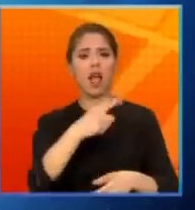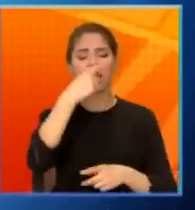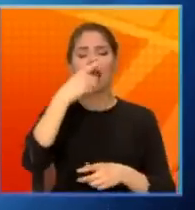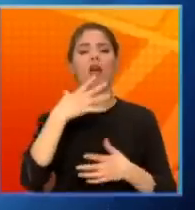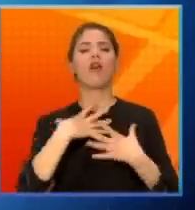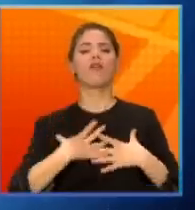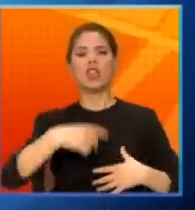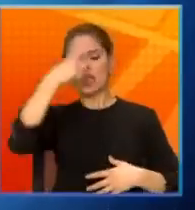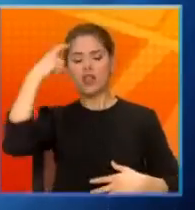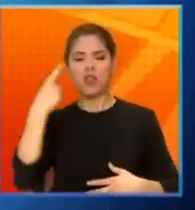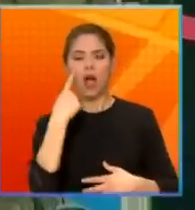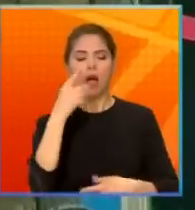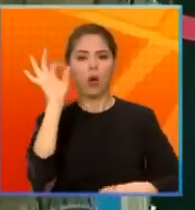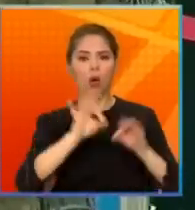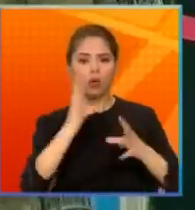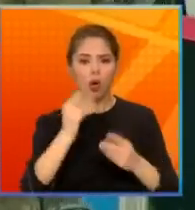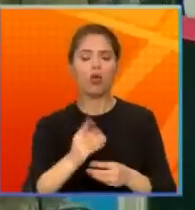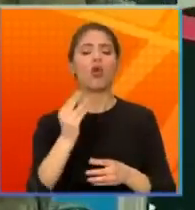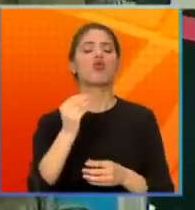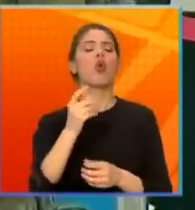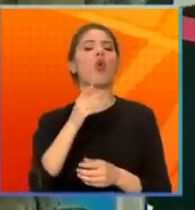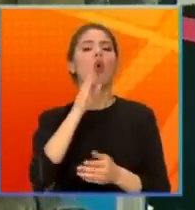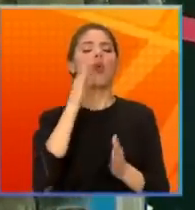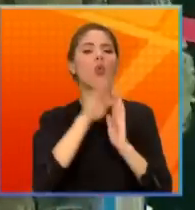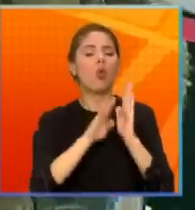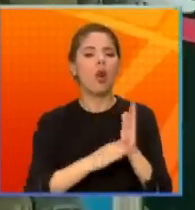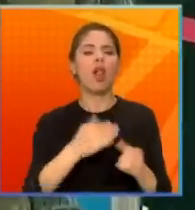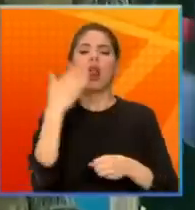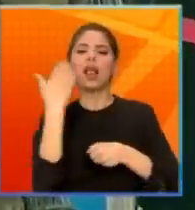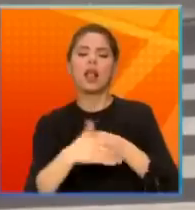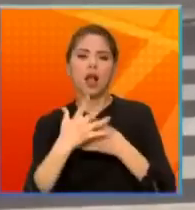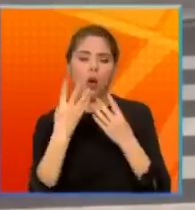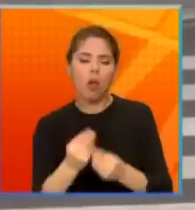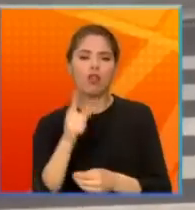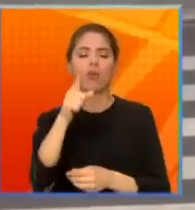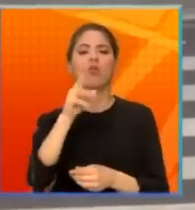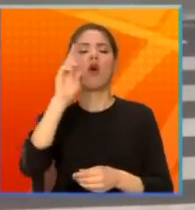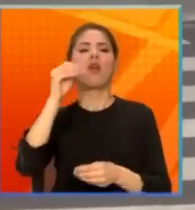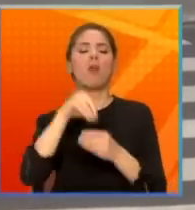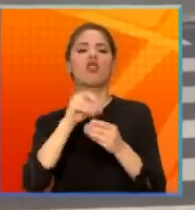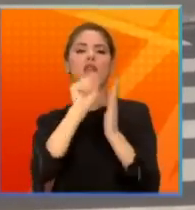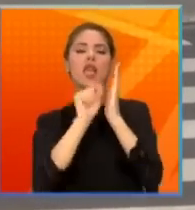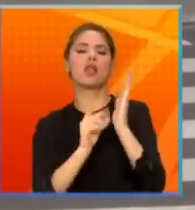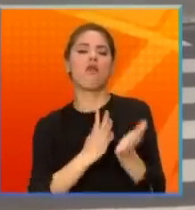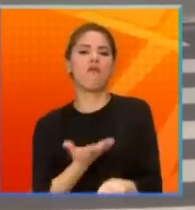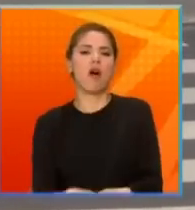ısıları kontrol edilecek, çok sıkı kural ve kısıtlamalar uygulanacak gibi ifadeler yer aldı.